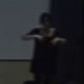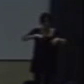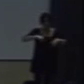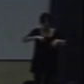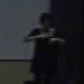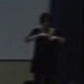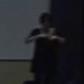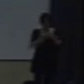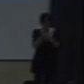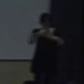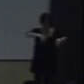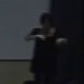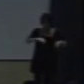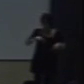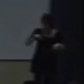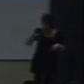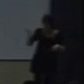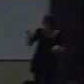deia